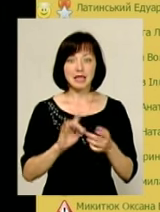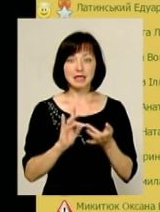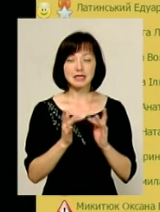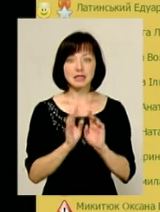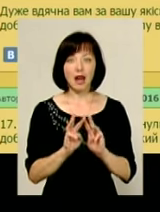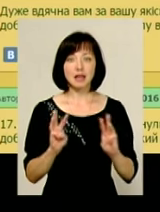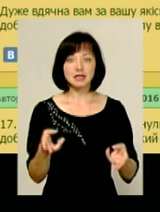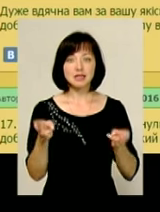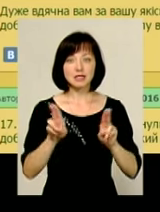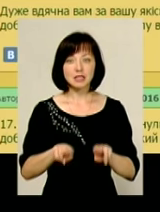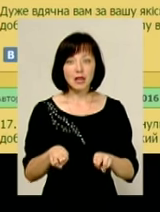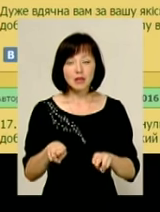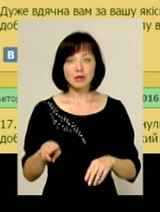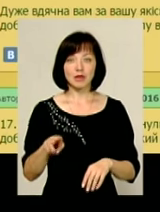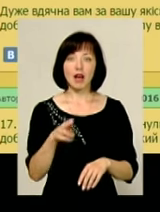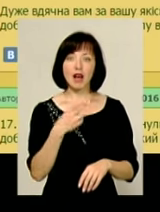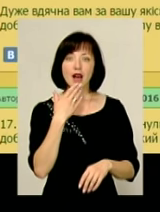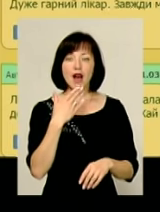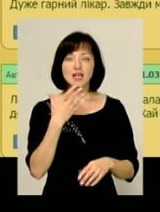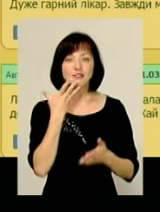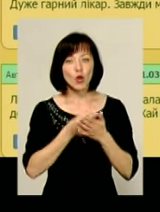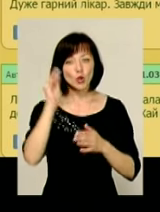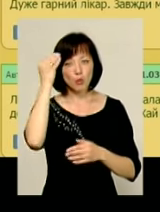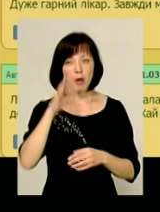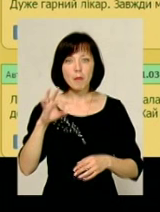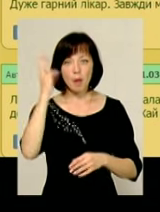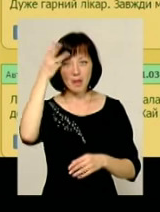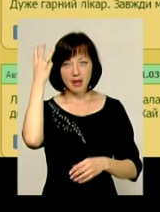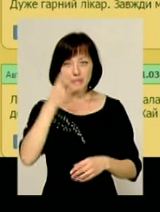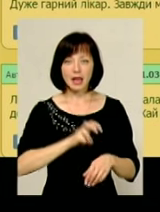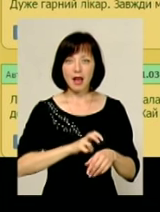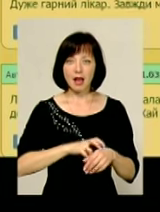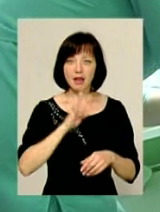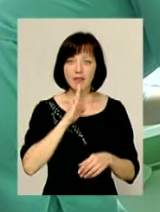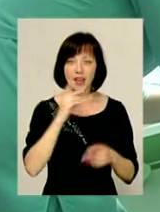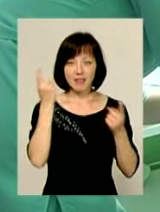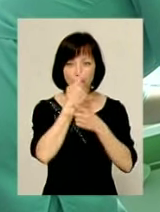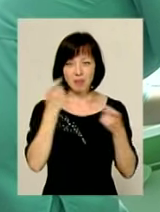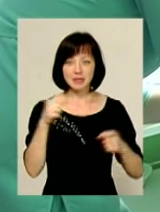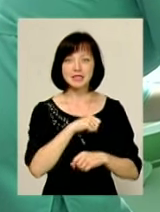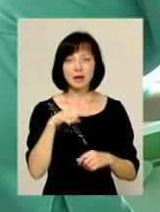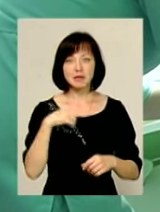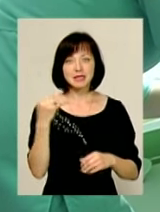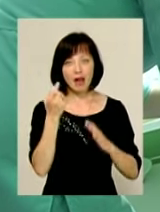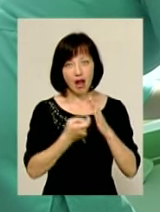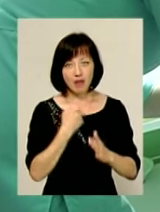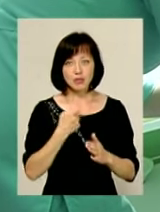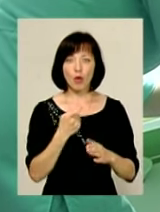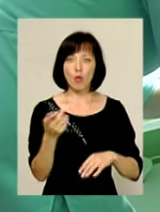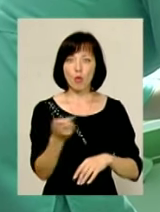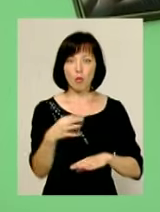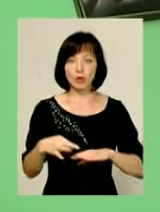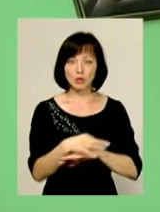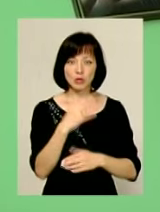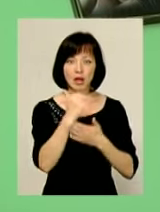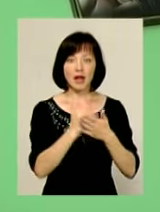краяни лишають відгуки про хмельницьких акушерів-гінекологів. Виявилося, інформацією на порталі медики і самі цікавляться. У подружжя